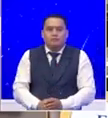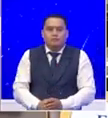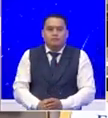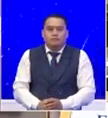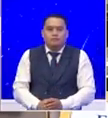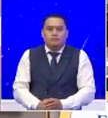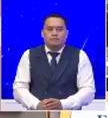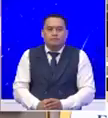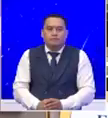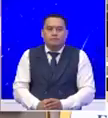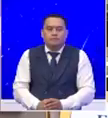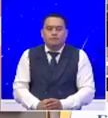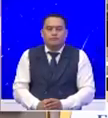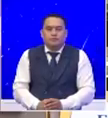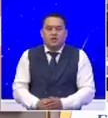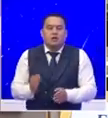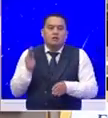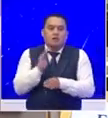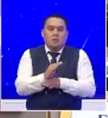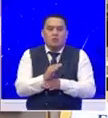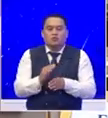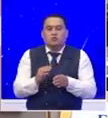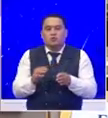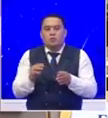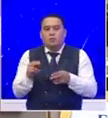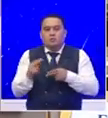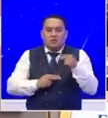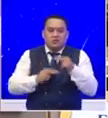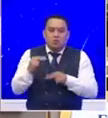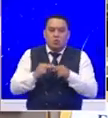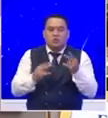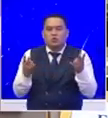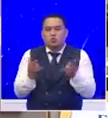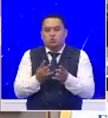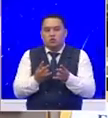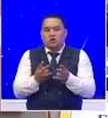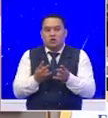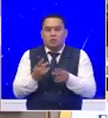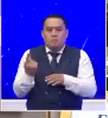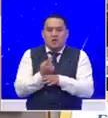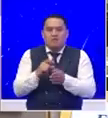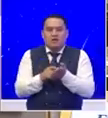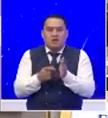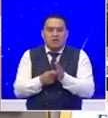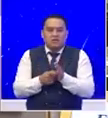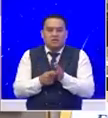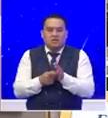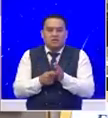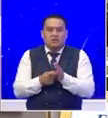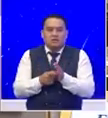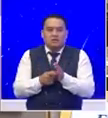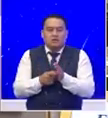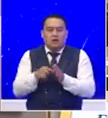еще что-нибудь. Или блок начальных классов пристроить, чтобы тогда она не первоклассников аркетить, но на